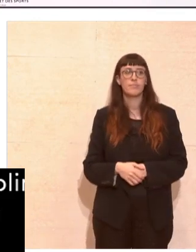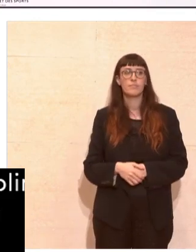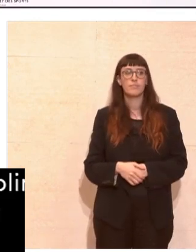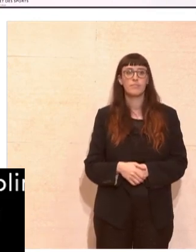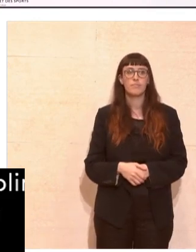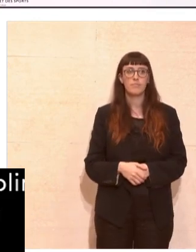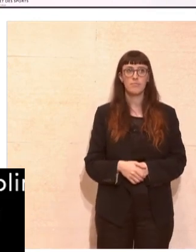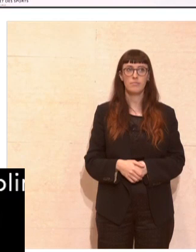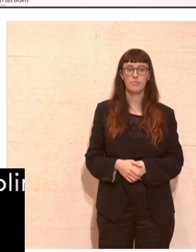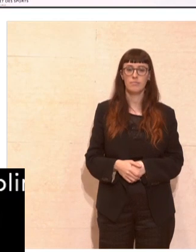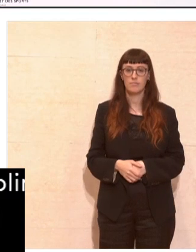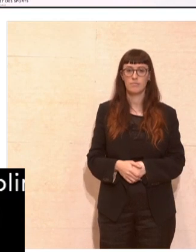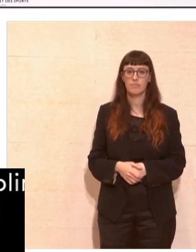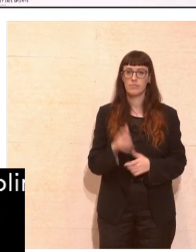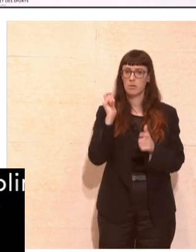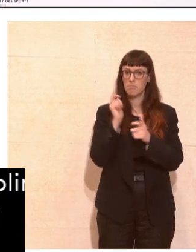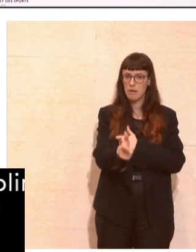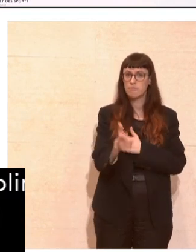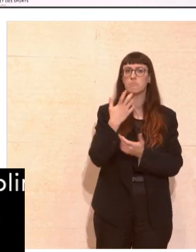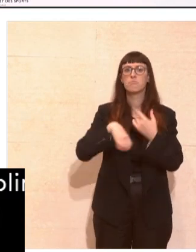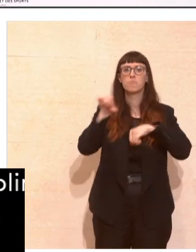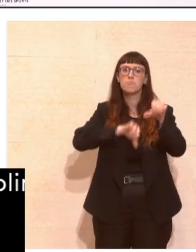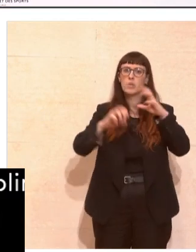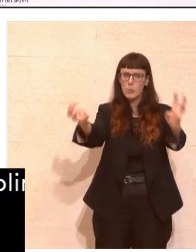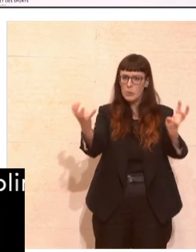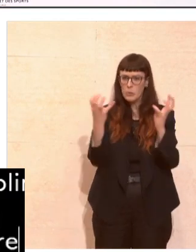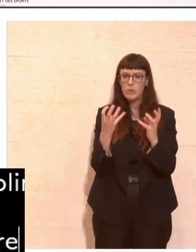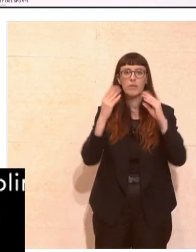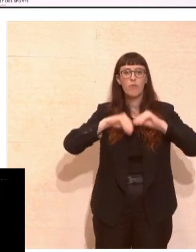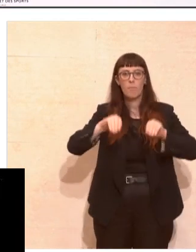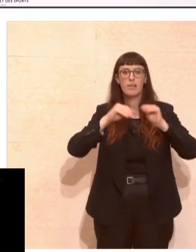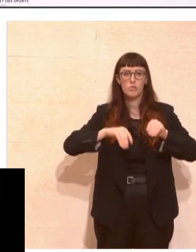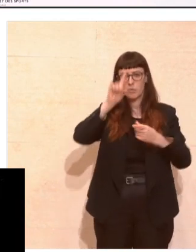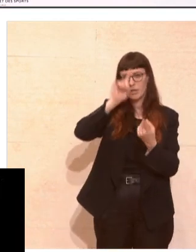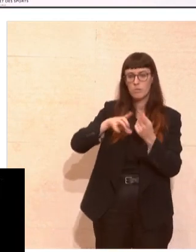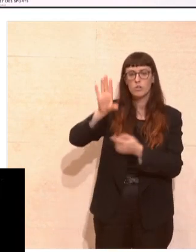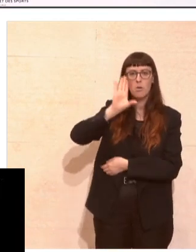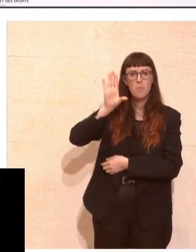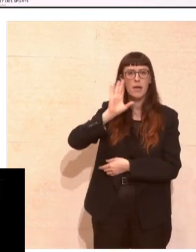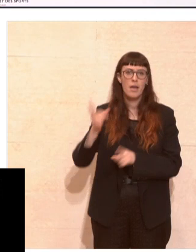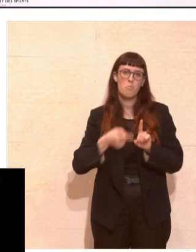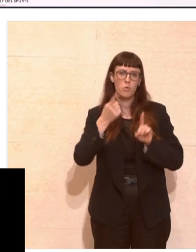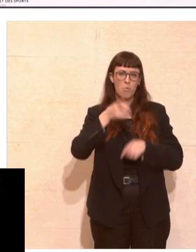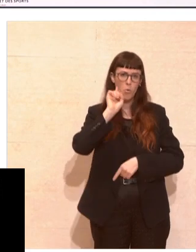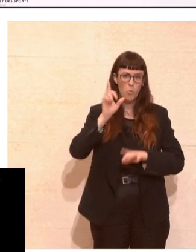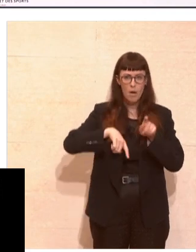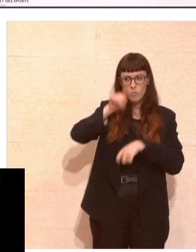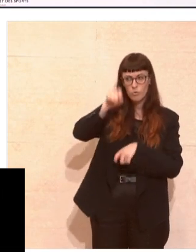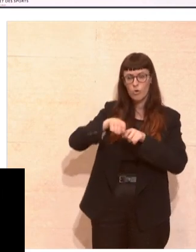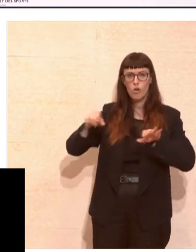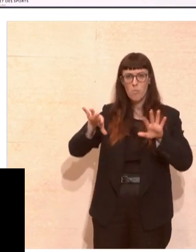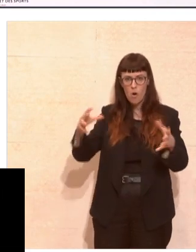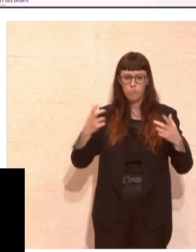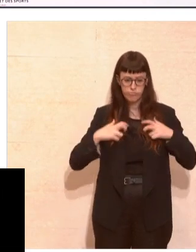Ensuite, ils sont venus au laboratoire, on leur a parlé sommeil, on leur a fait une formation, qu'est-ce que c'est le sommeil, pourquoi c'est important, comment est-ce qu'on le mesure, on a